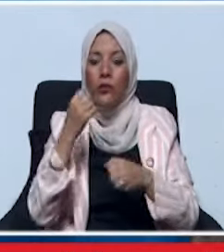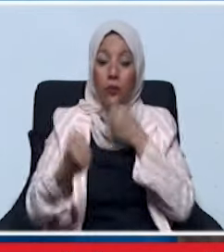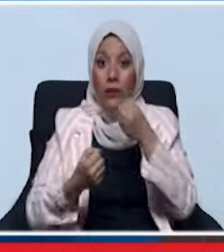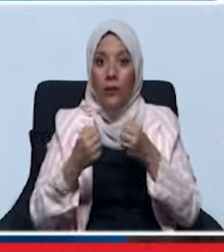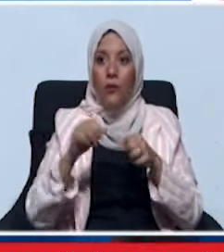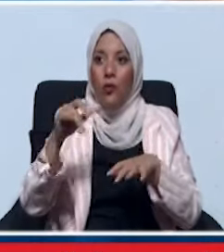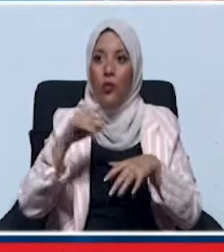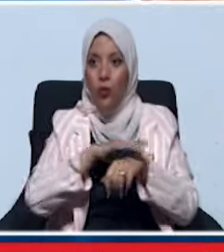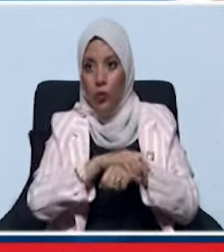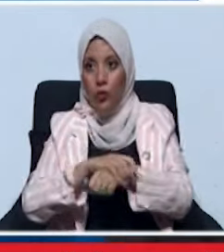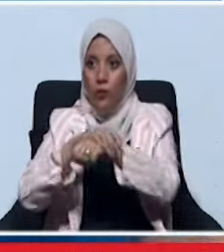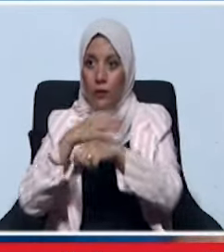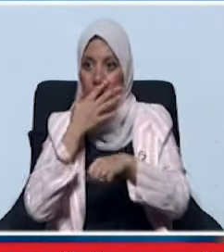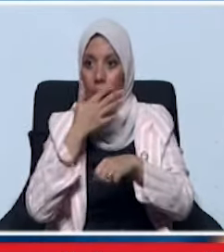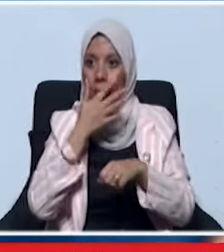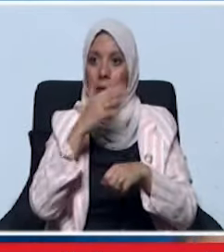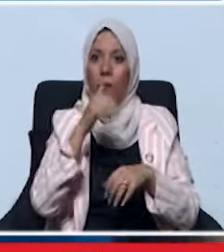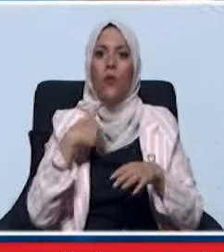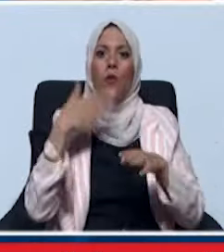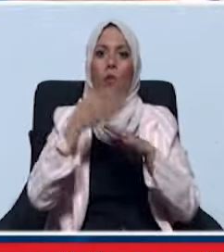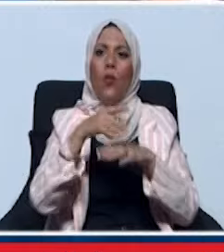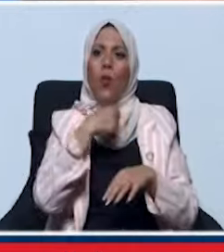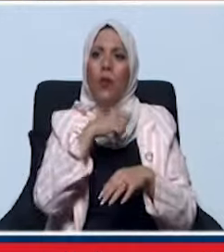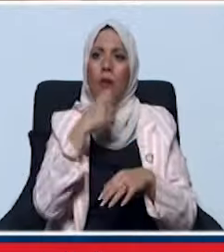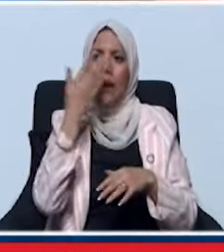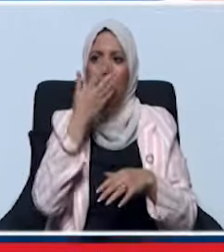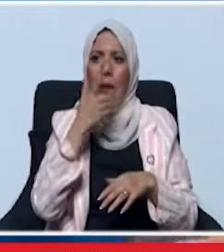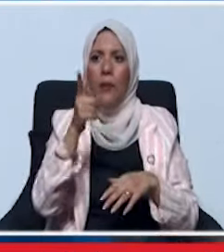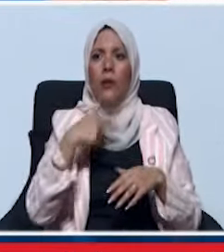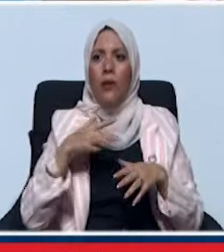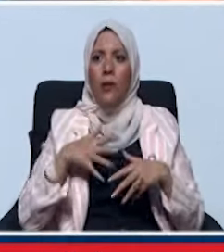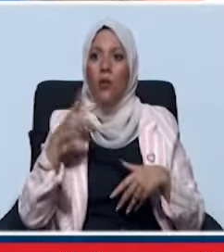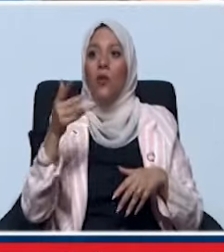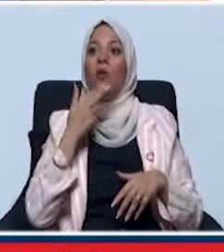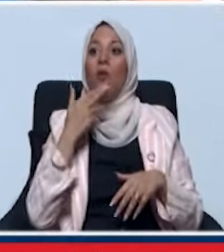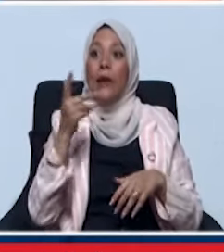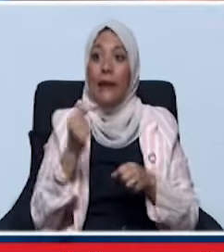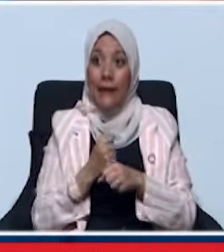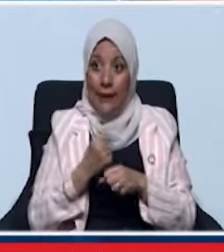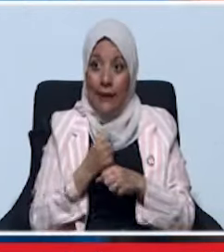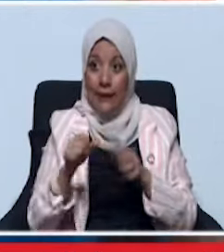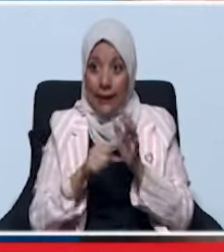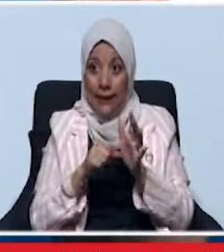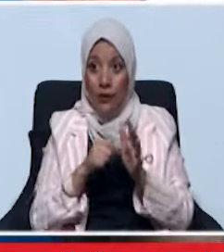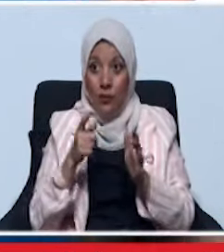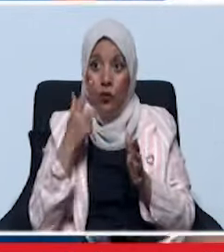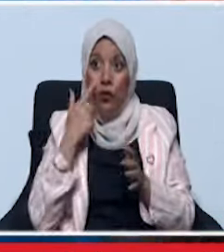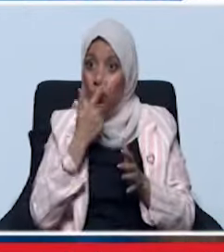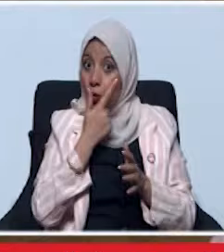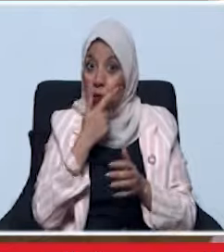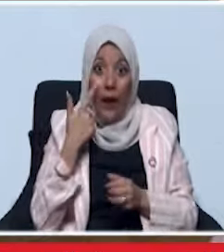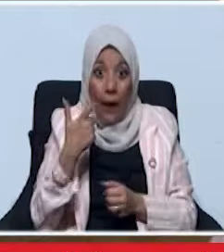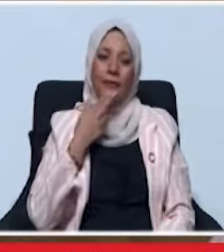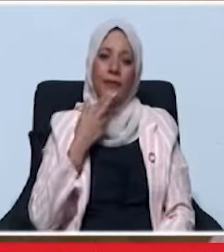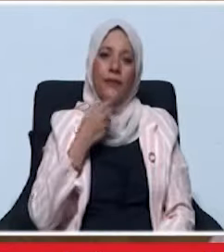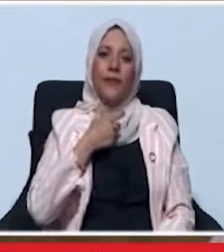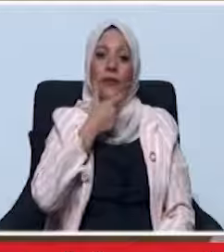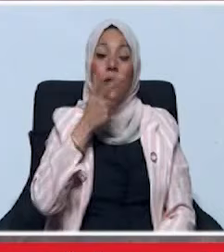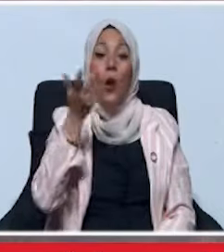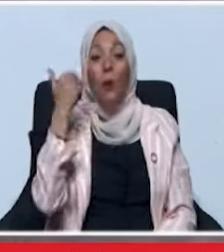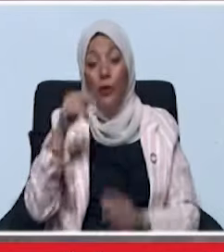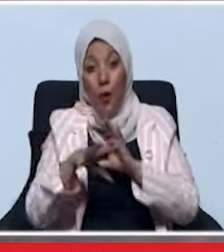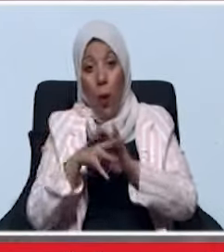من ايدي ويوديني لوزير الاعلام يقول له ده حسن اللي احنا مقدمينه، الموهبه الجديده اللي احنا مقدمينها. شوف اهتمامه. دي كانت البدايه،